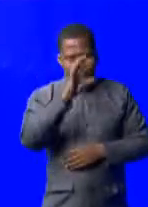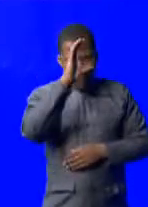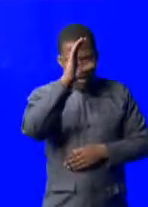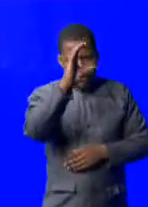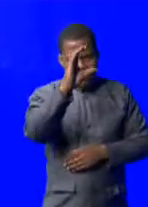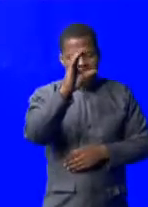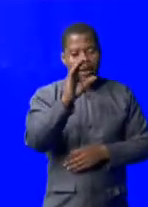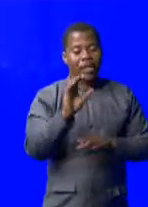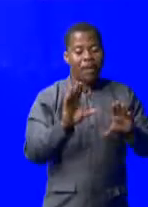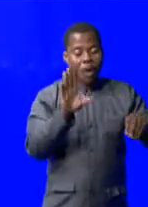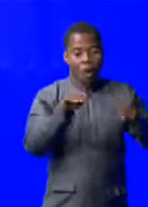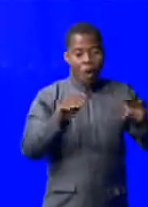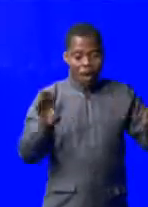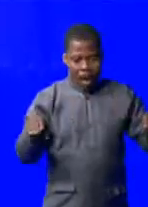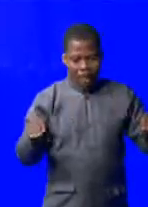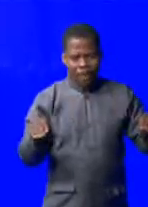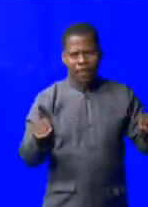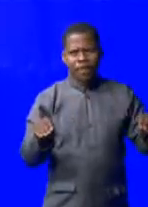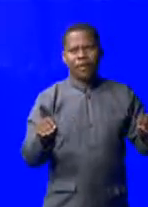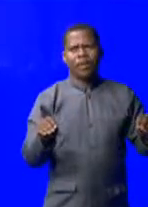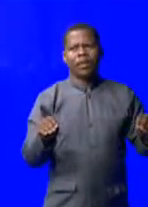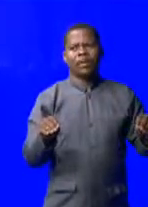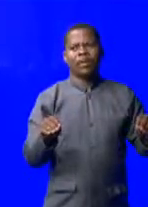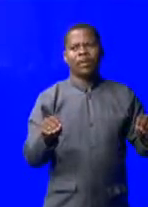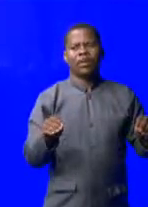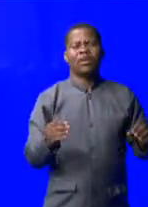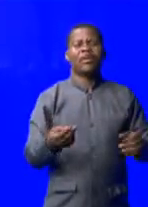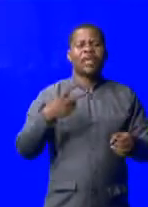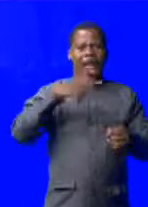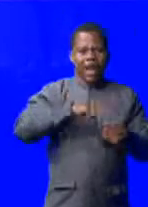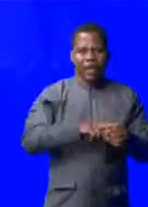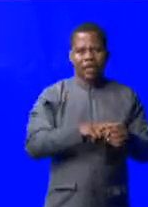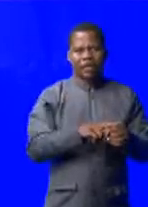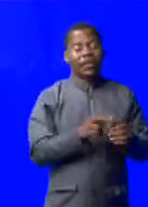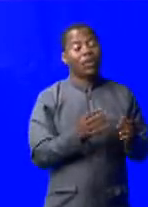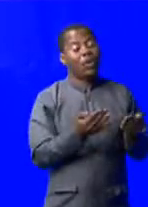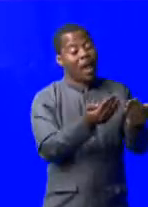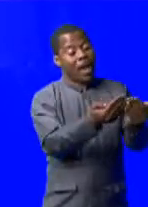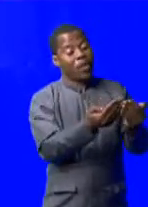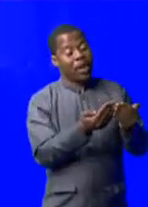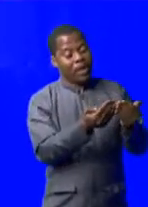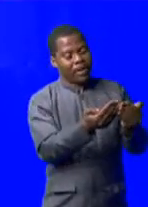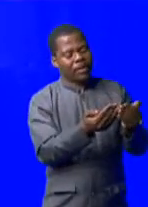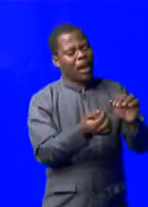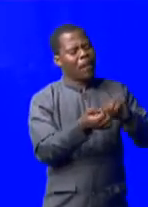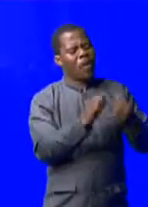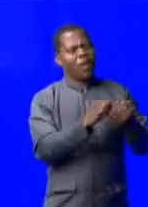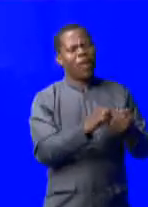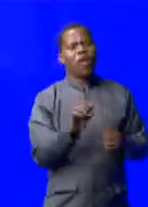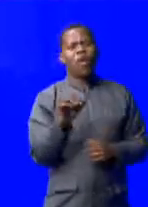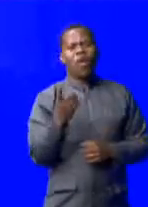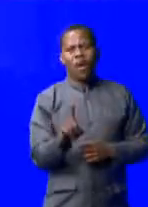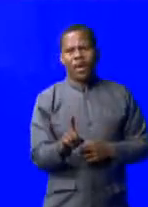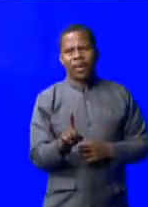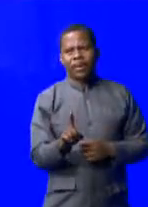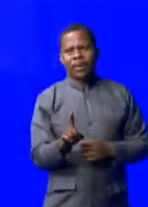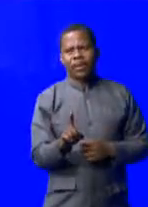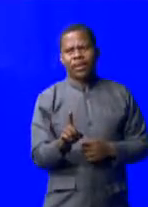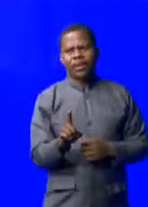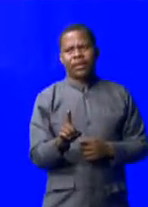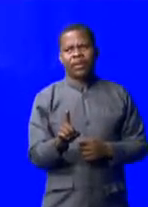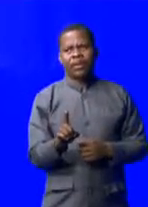sikhulu lokunye silo sikhulu ngendzaba te education lengithandza ukwendlulisa lokunyeva ukuthi ingabe kukhona la